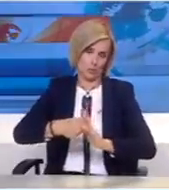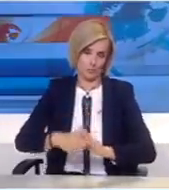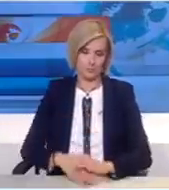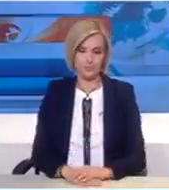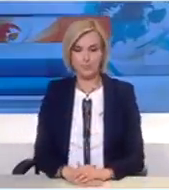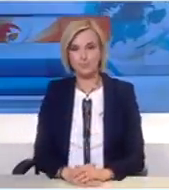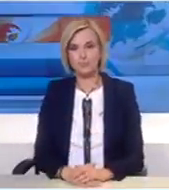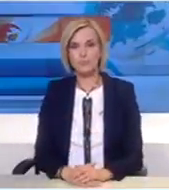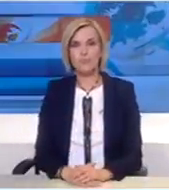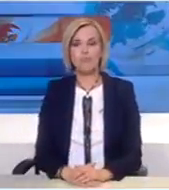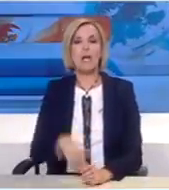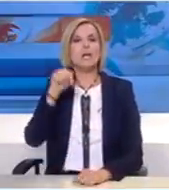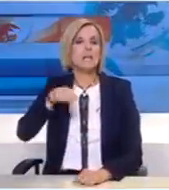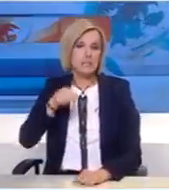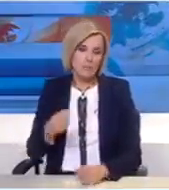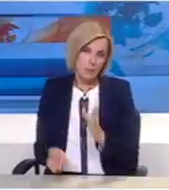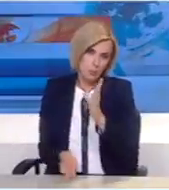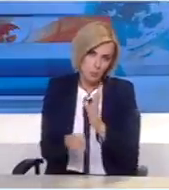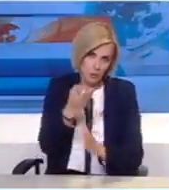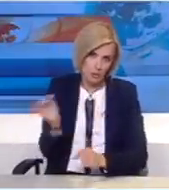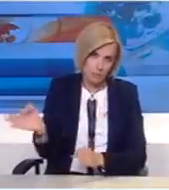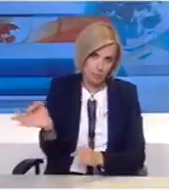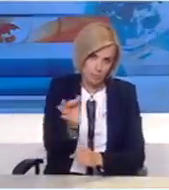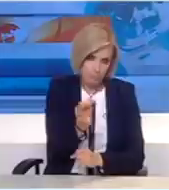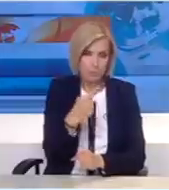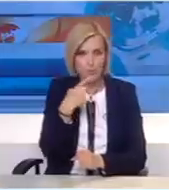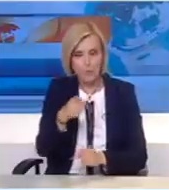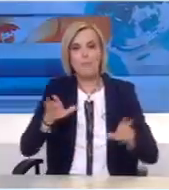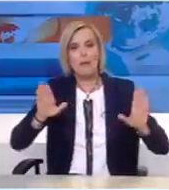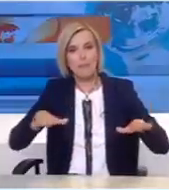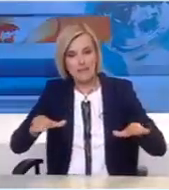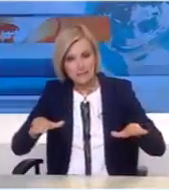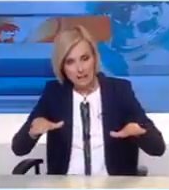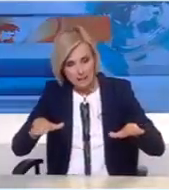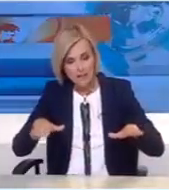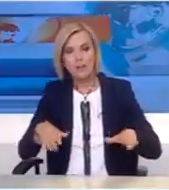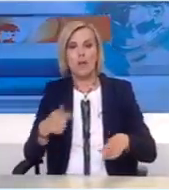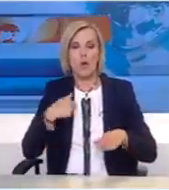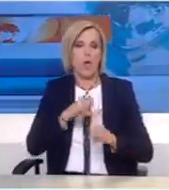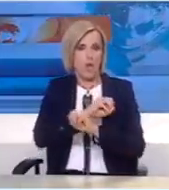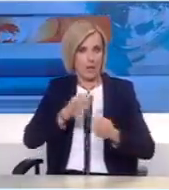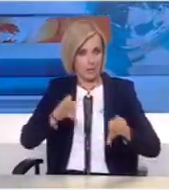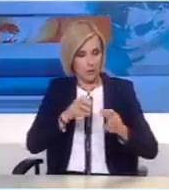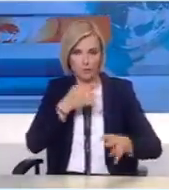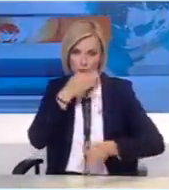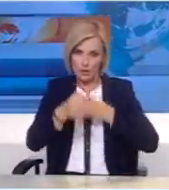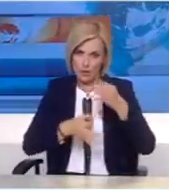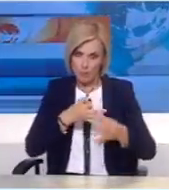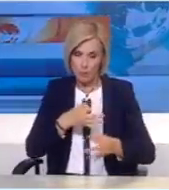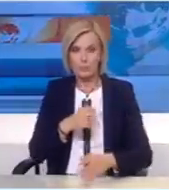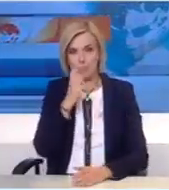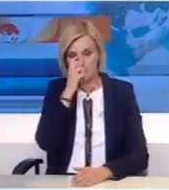σε σχέση με τη δομή στρατητικά προάστια και σε συνέχεια όσον ανέφερε ο κύριος καθηγητής, να σας ενημερώσω ότι